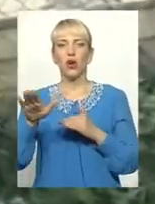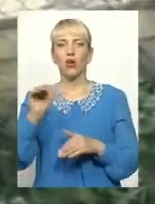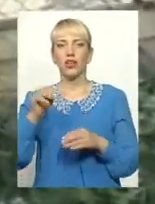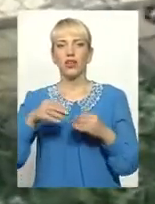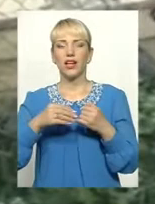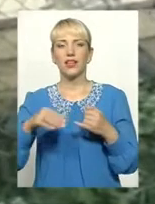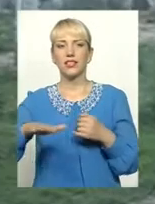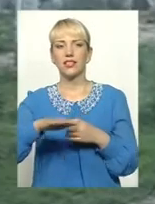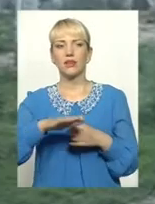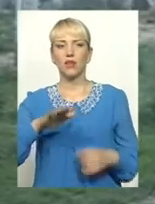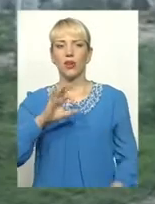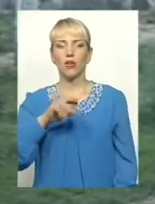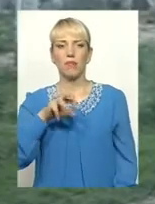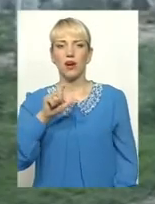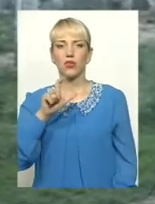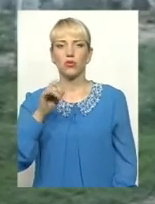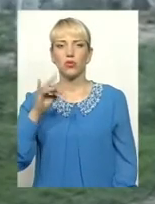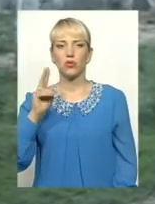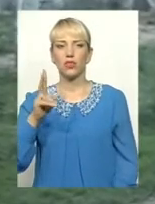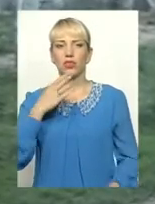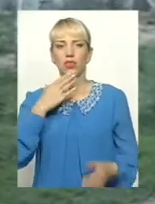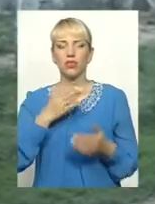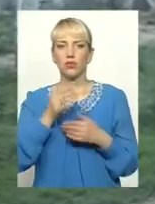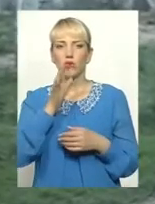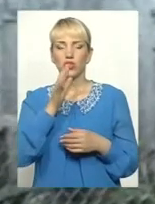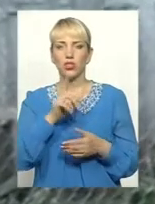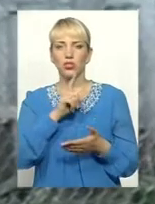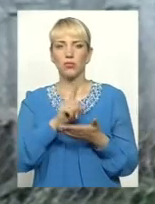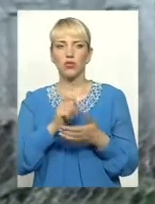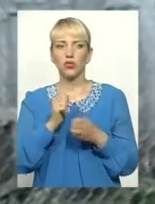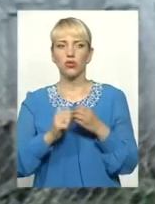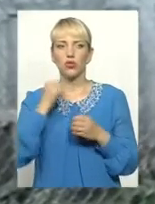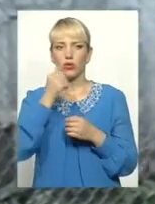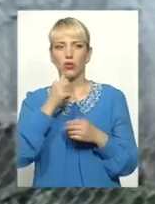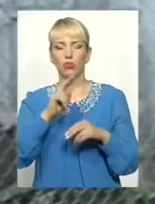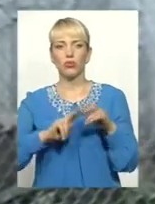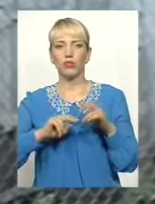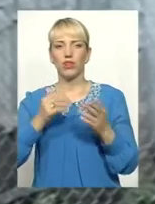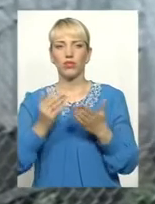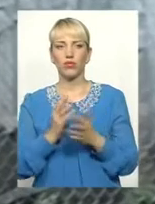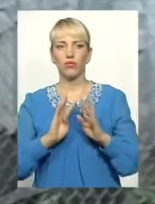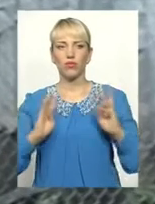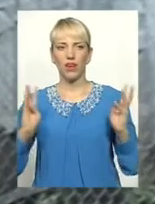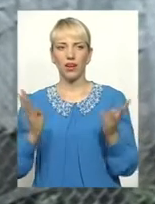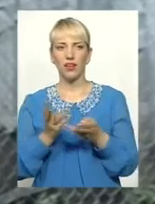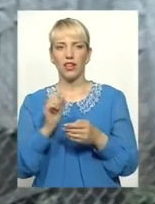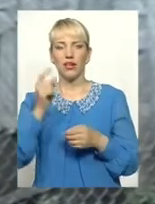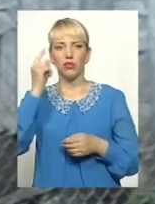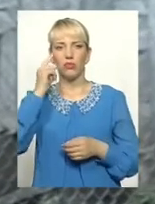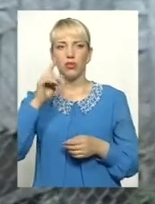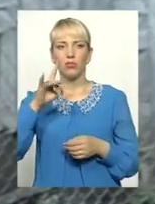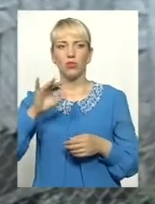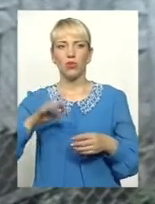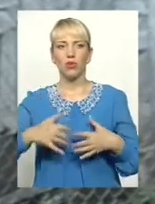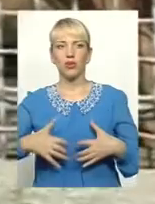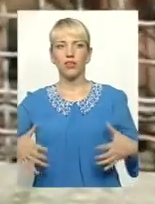розміщено притулок Олександр Мазурук, свого часу зобов'язався щороку будувати нові вольєри і дбати про тварин, але не виконав